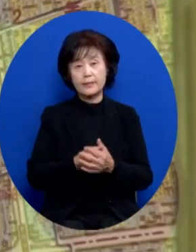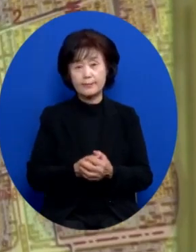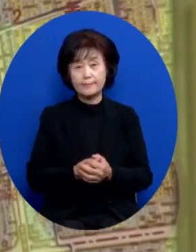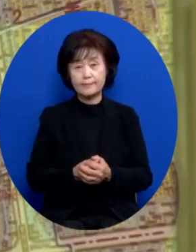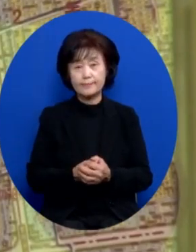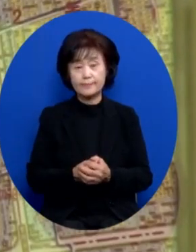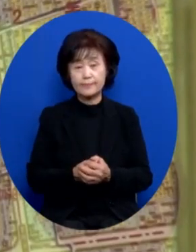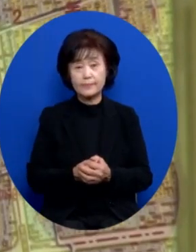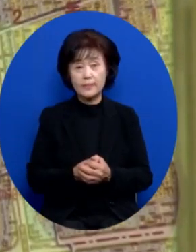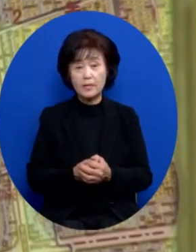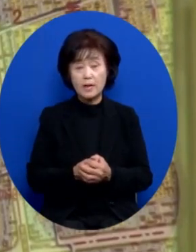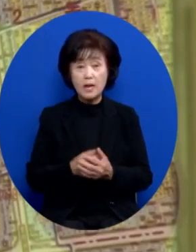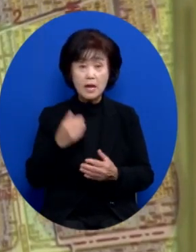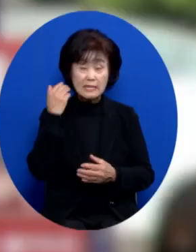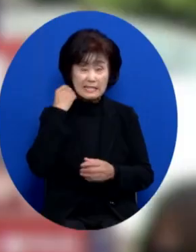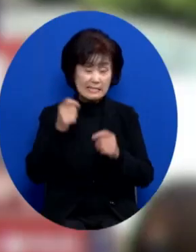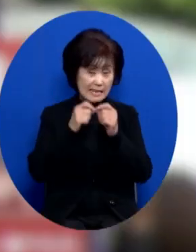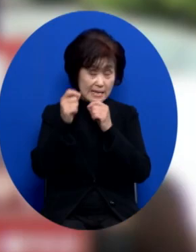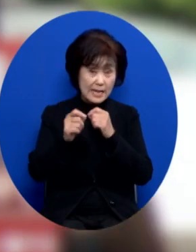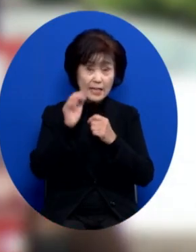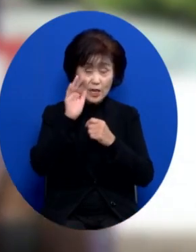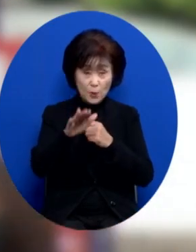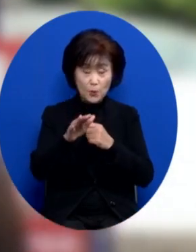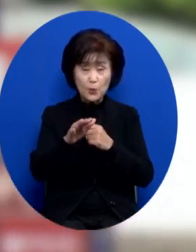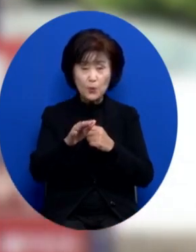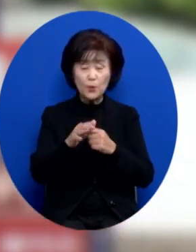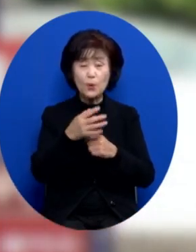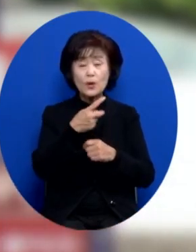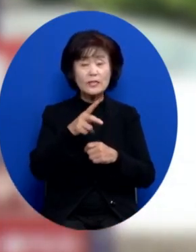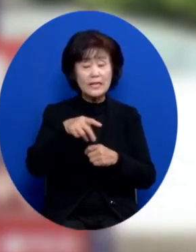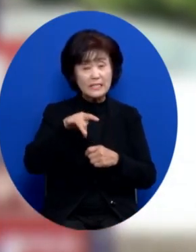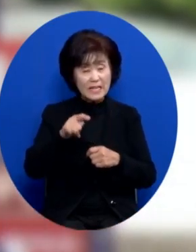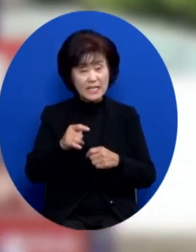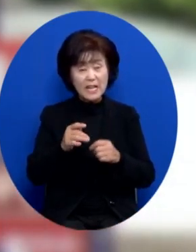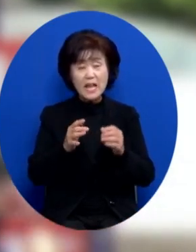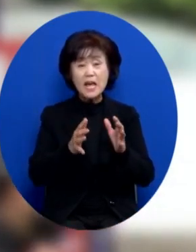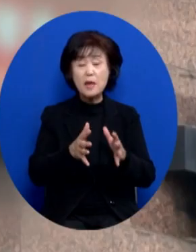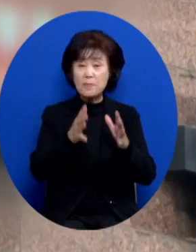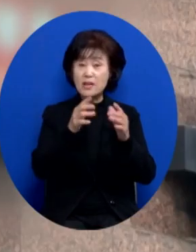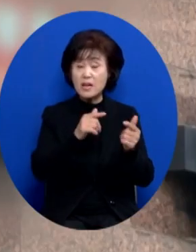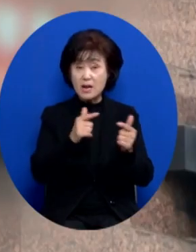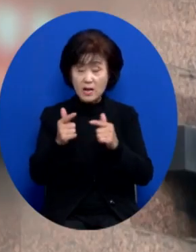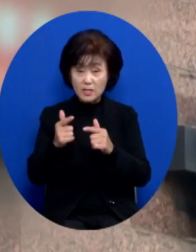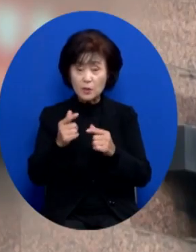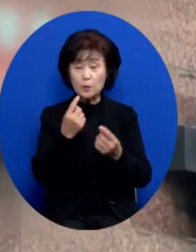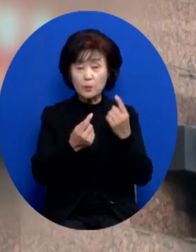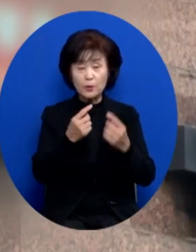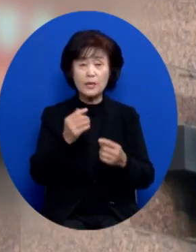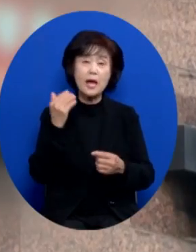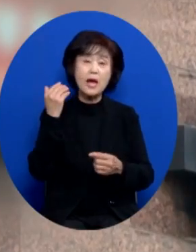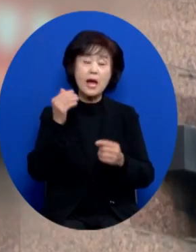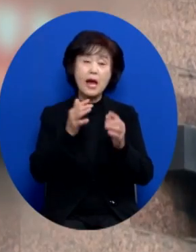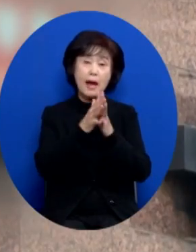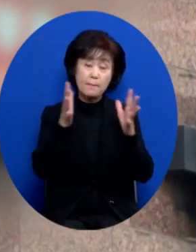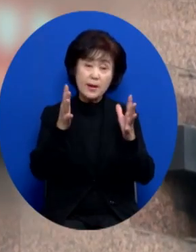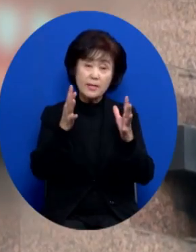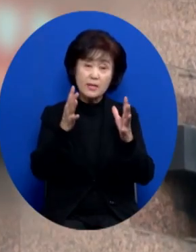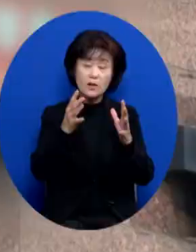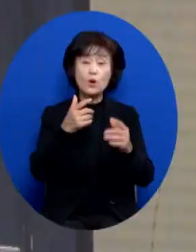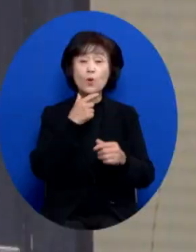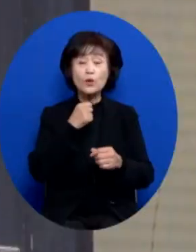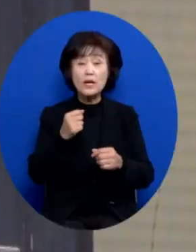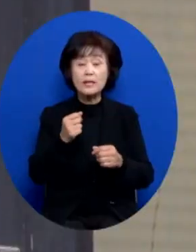기록했습니다. 전세 사기 이후 다세대 등 빌라 기피 현상이 커지고 아파트 전세의 선호도가 높아진 데다